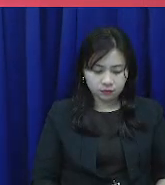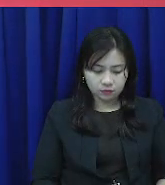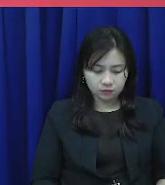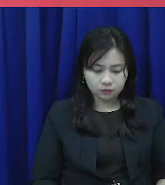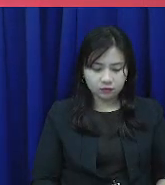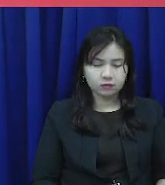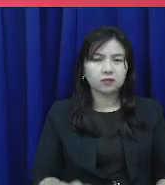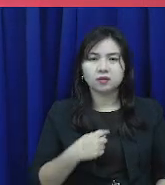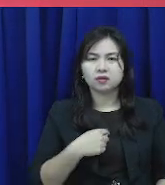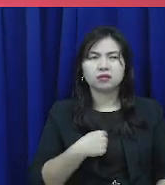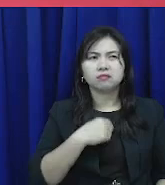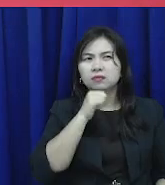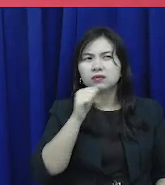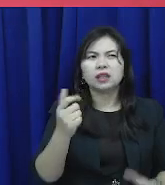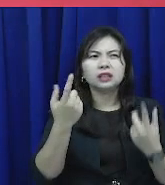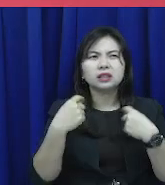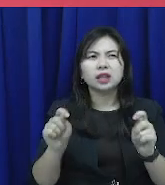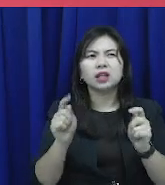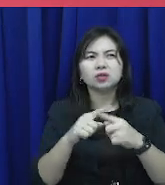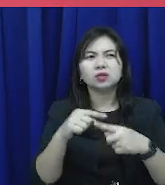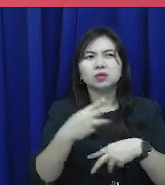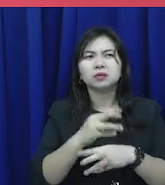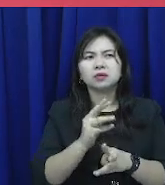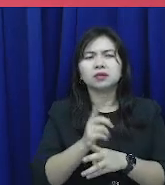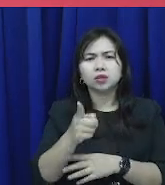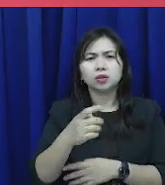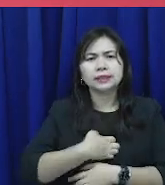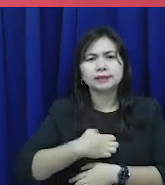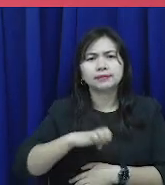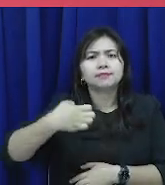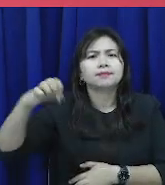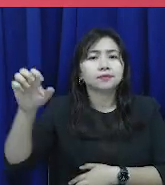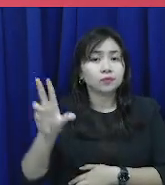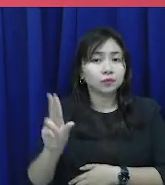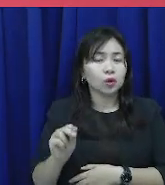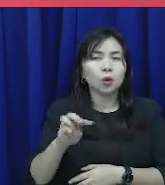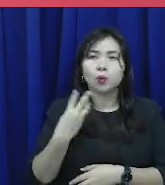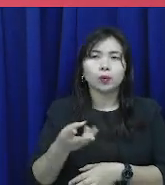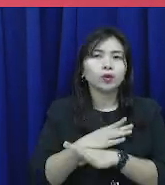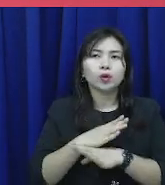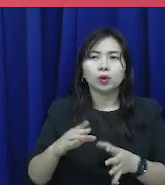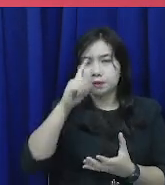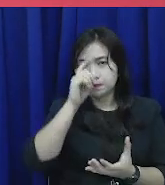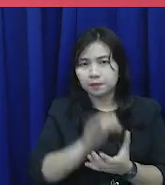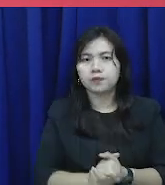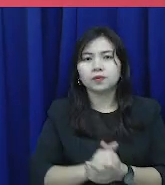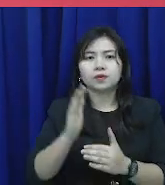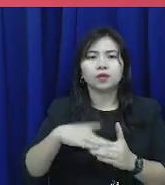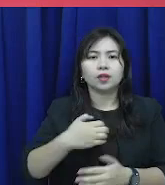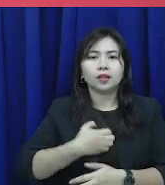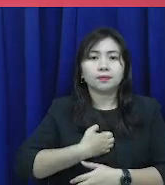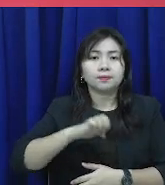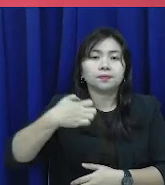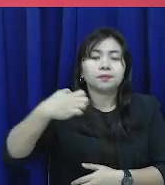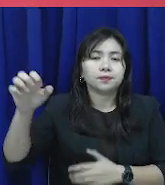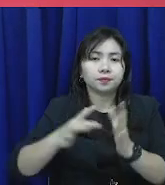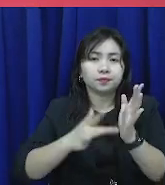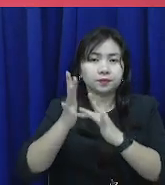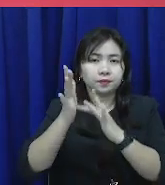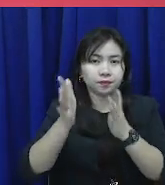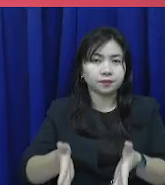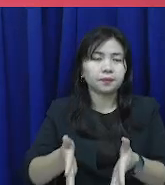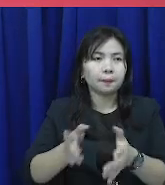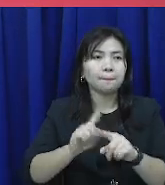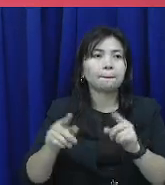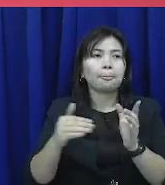I'm not trying to make you emotional No we're not emotional here we don't believe in emotional Christianity you see pero